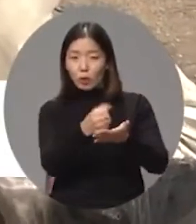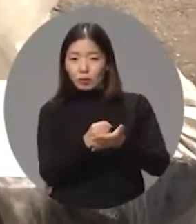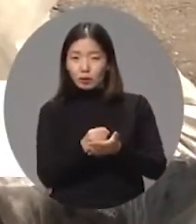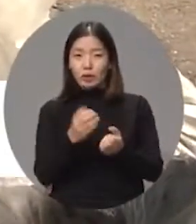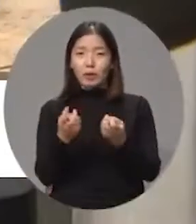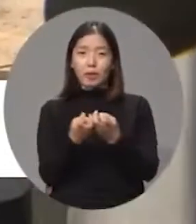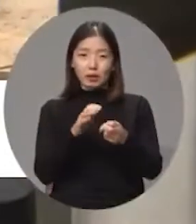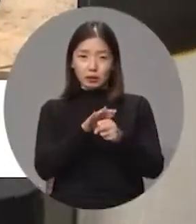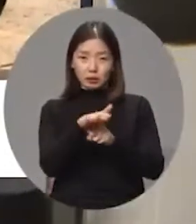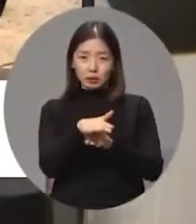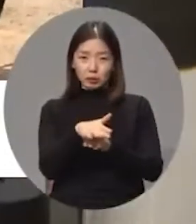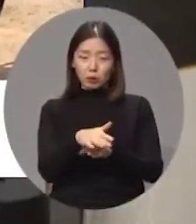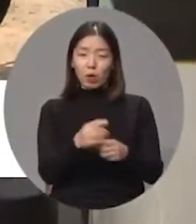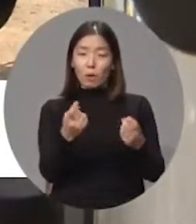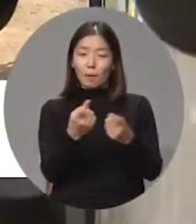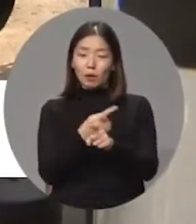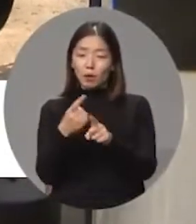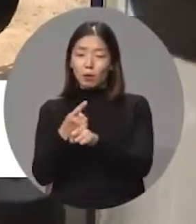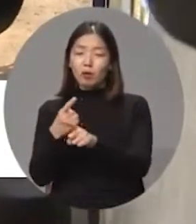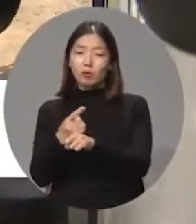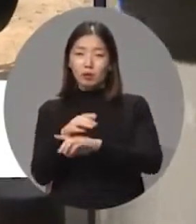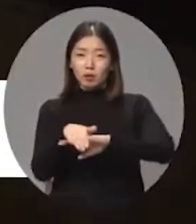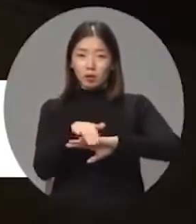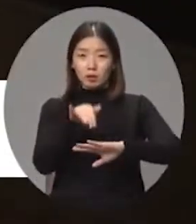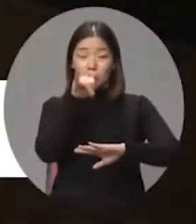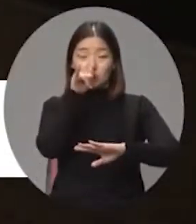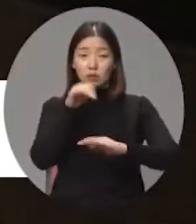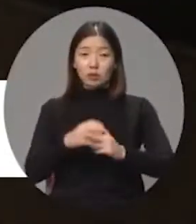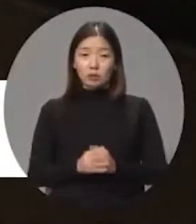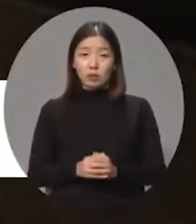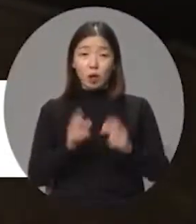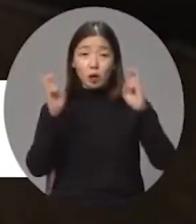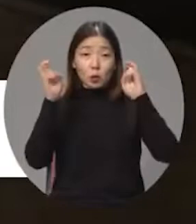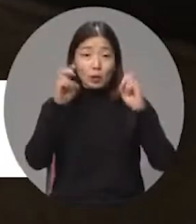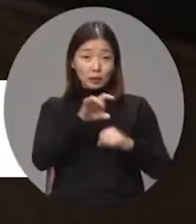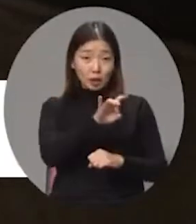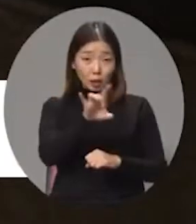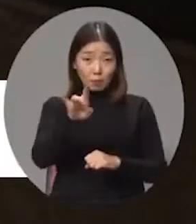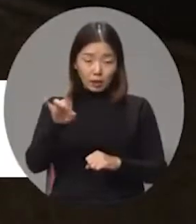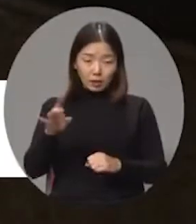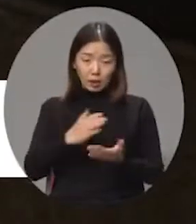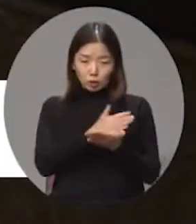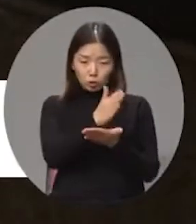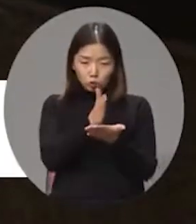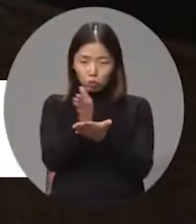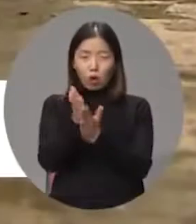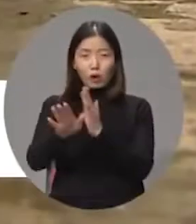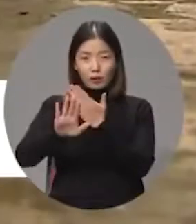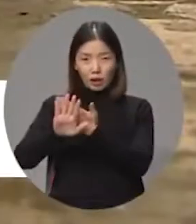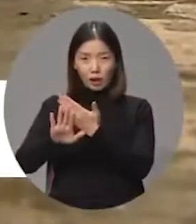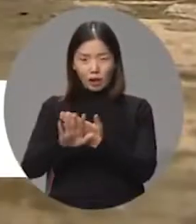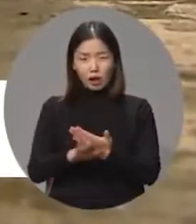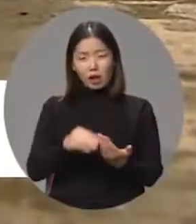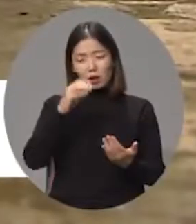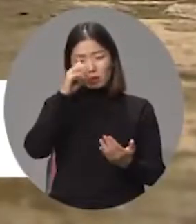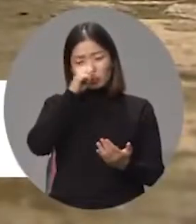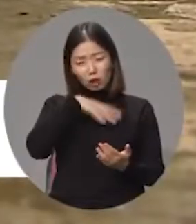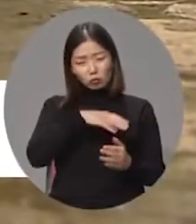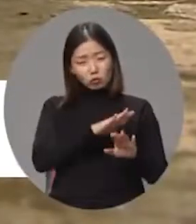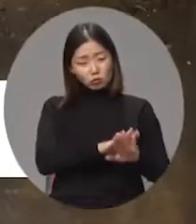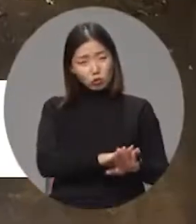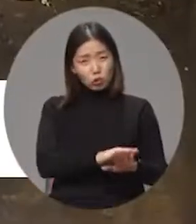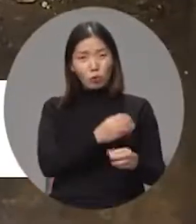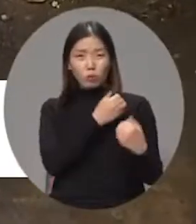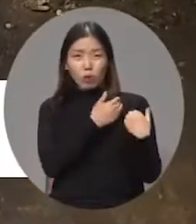방식의 대대적인 재정비를 추진하기로 했습니다. 업체마다 수거 품목이 다르다 보니 잔재물이 남아도